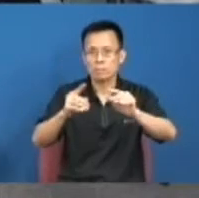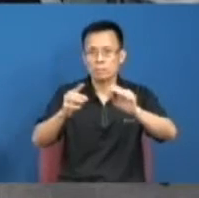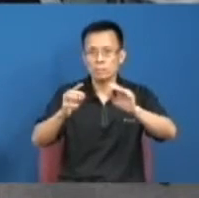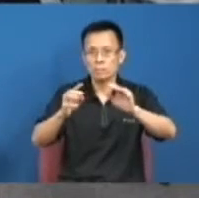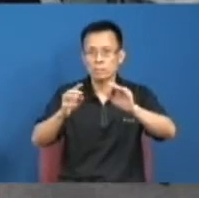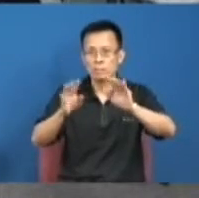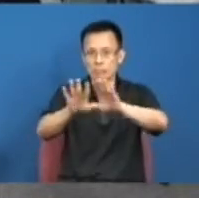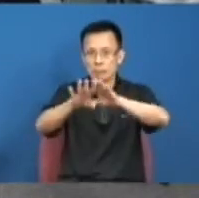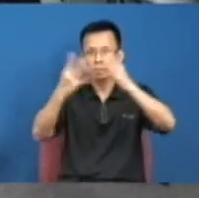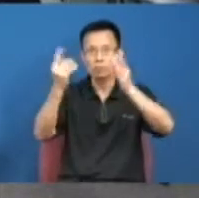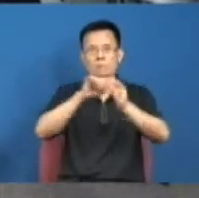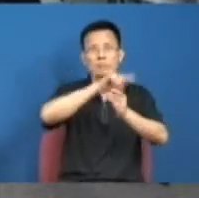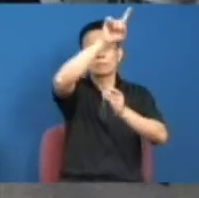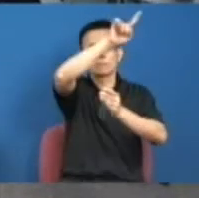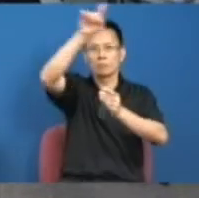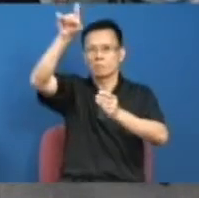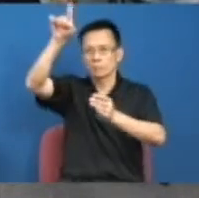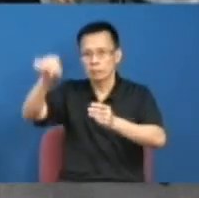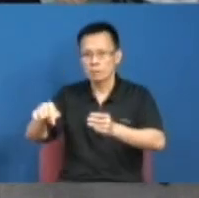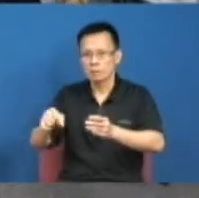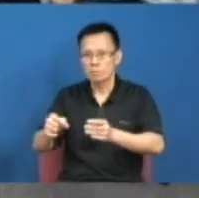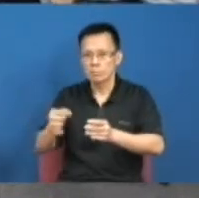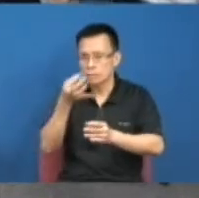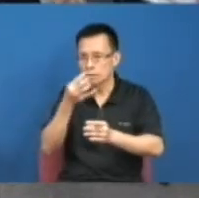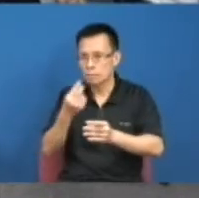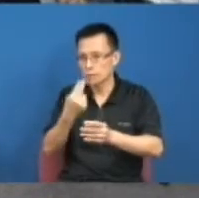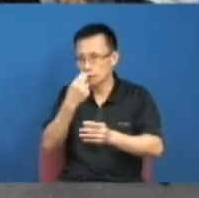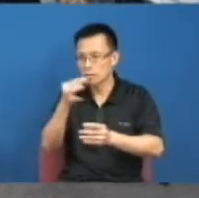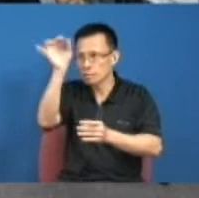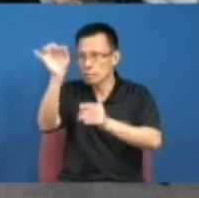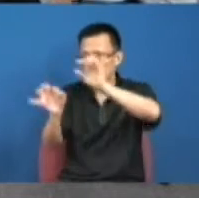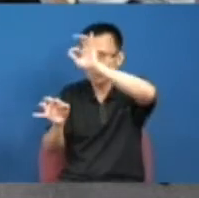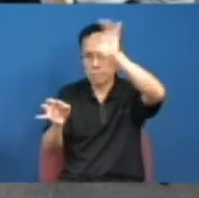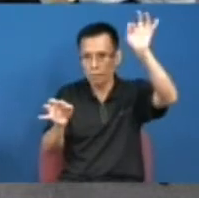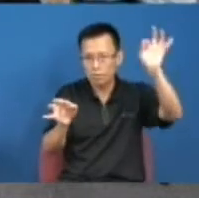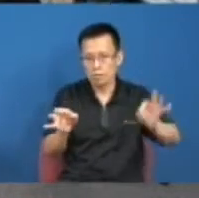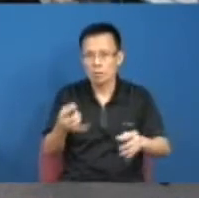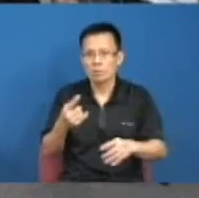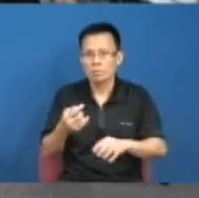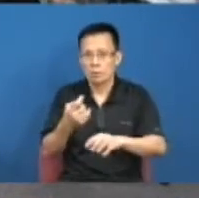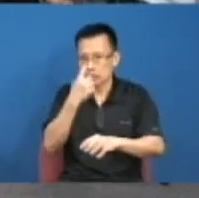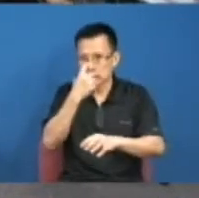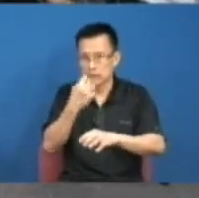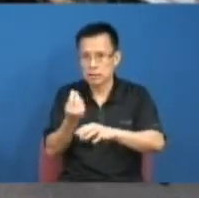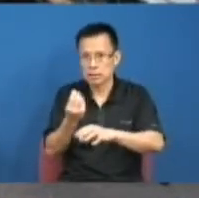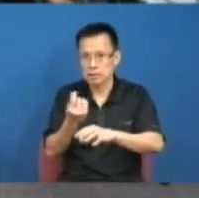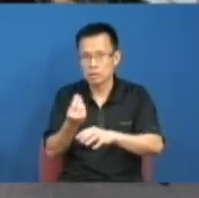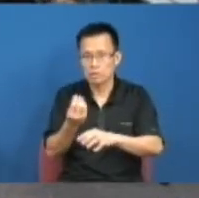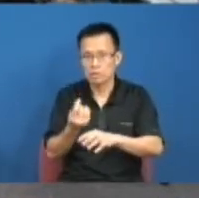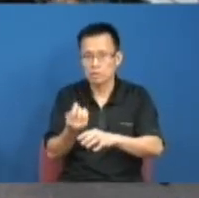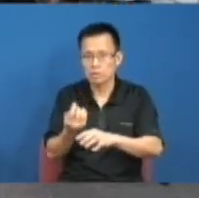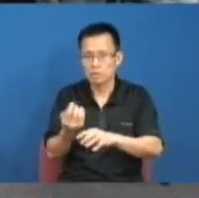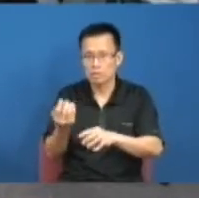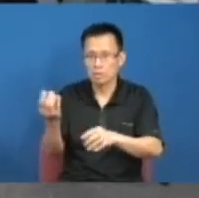位置呢，就有空隙的。是 啊。 那就靠用啲英泥沙或者啲嘢封翻佢，啲物料封